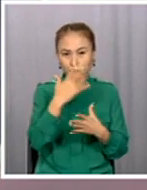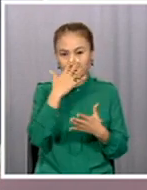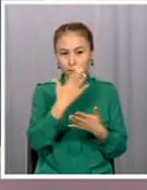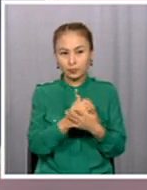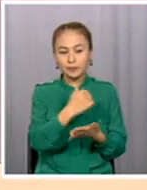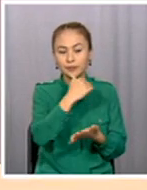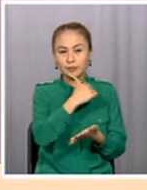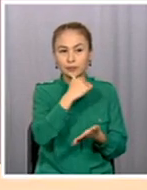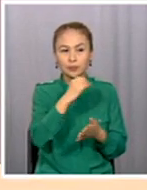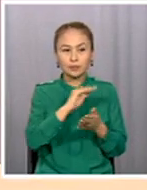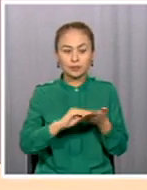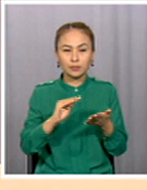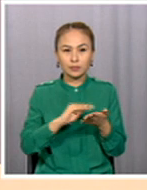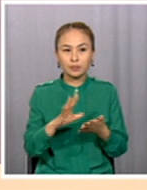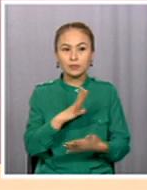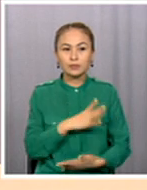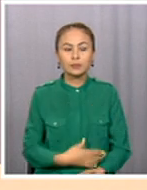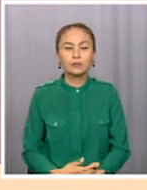шығарып көрдік.